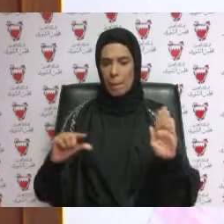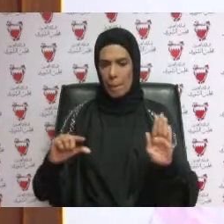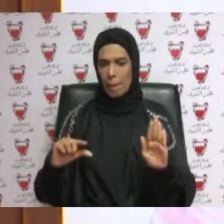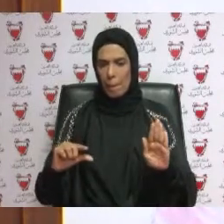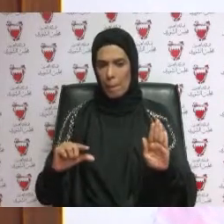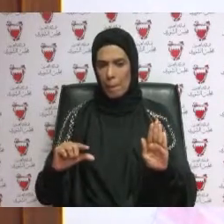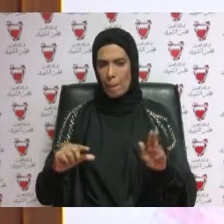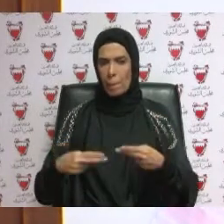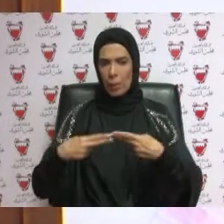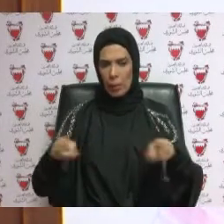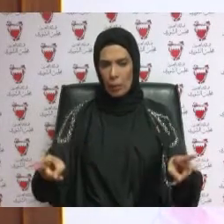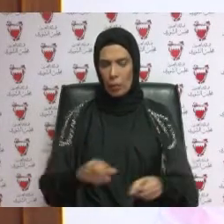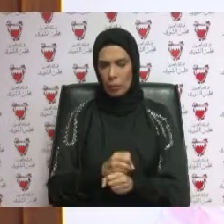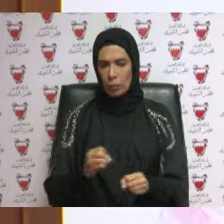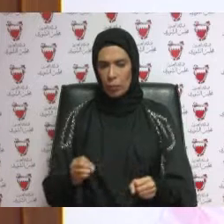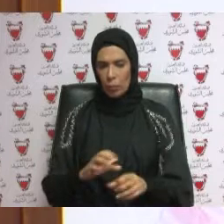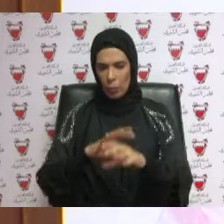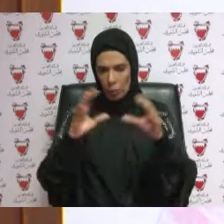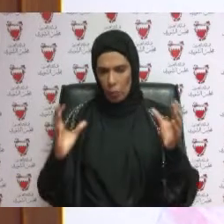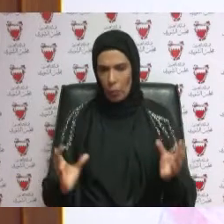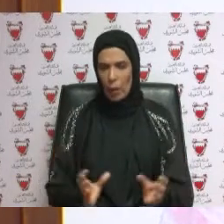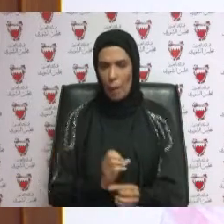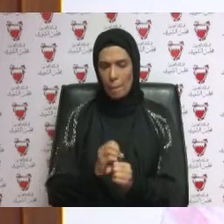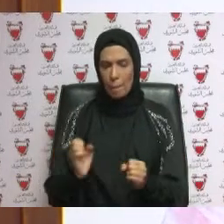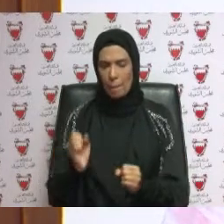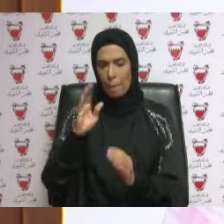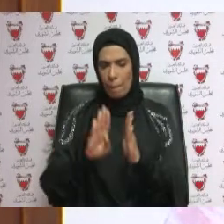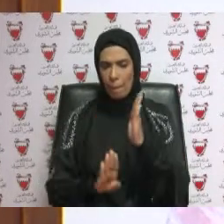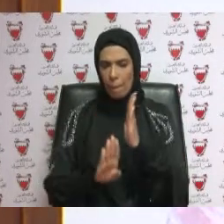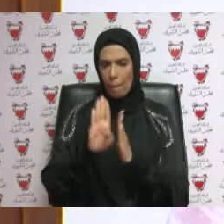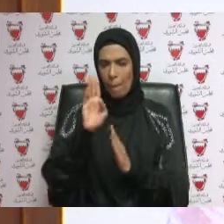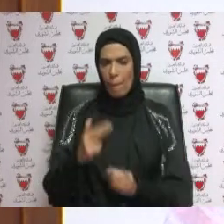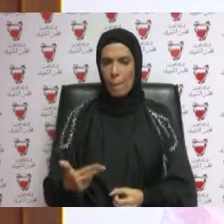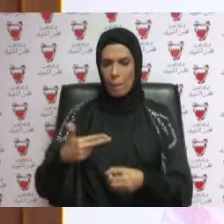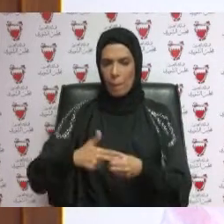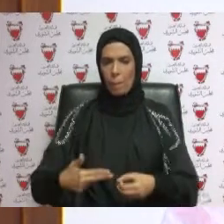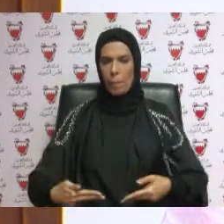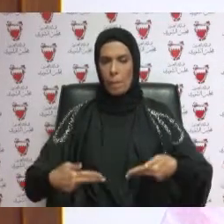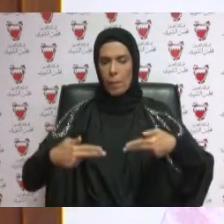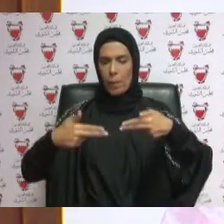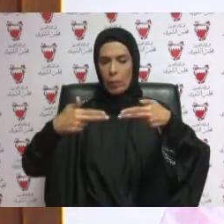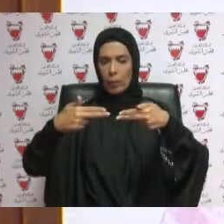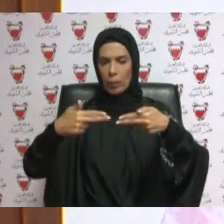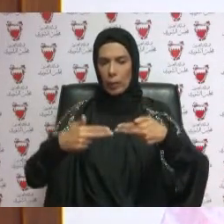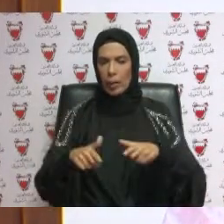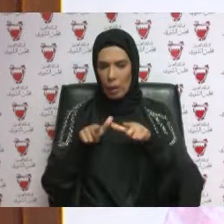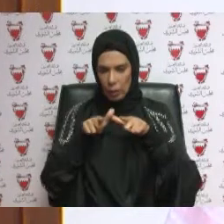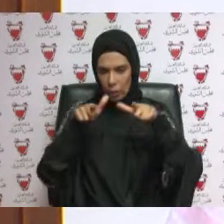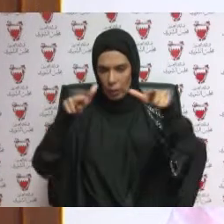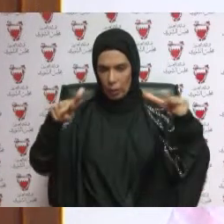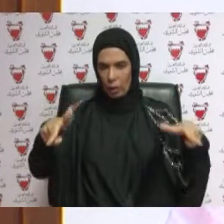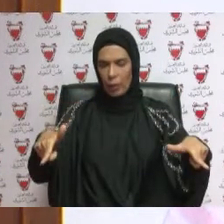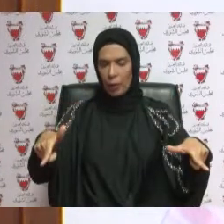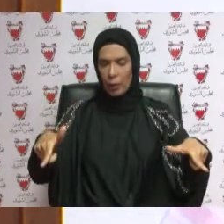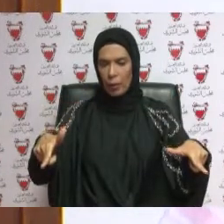تدشين مجموعة من المشاريع التنموية الكبرى في قطاع النفط والغاز والتي تم الإعلان عنها مؤخرا،